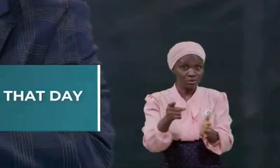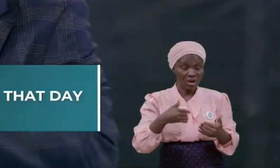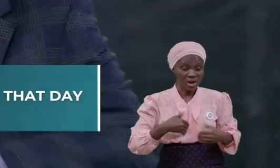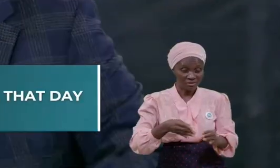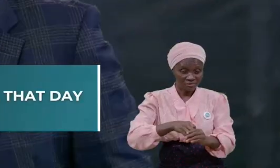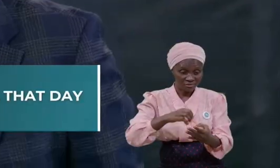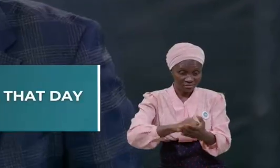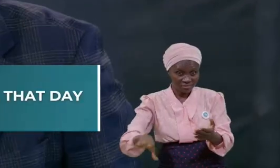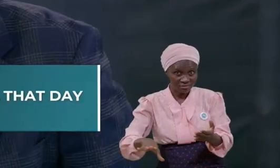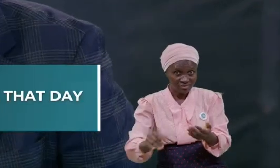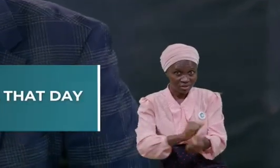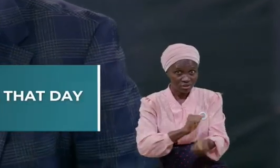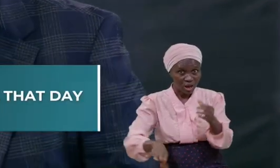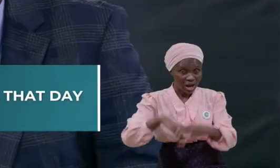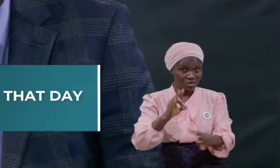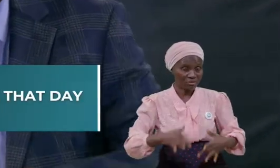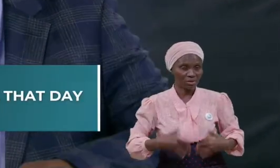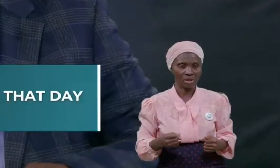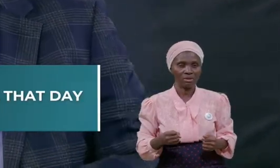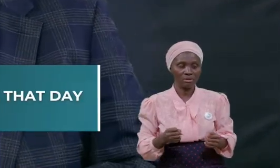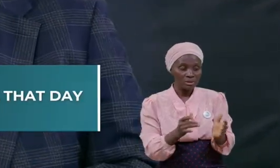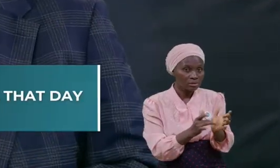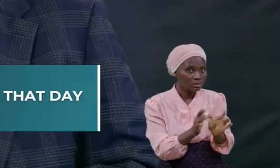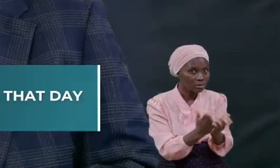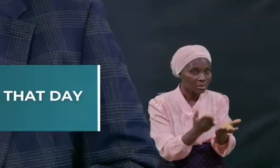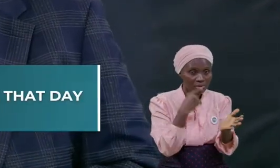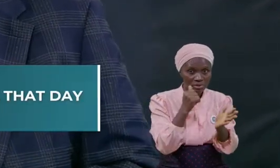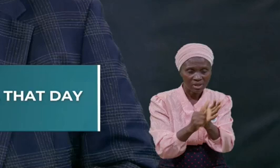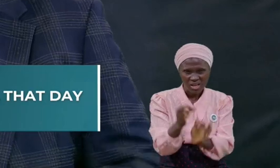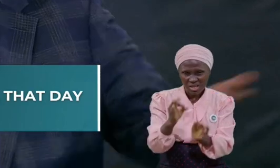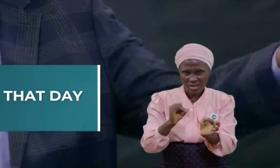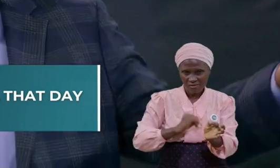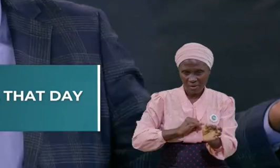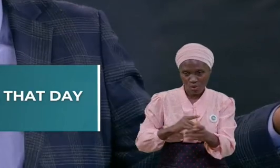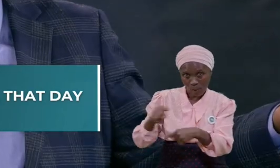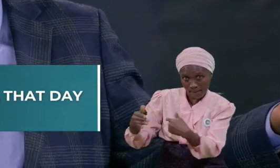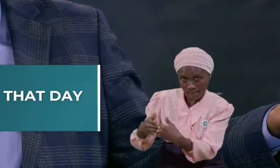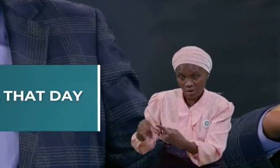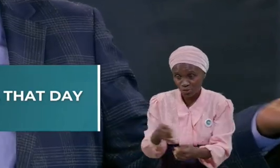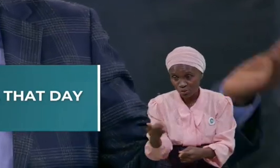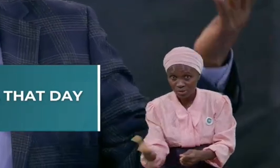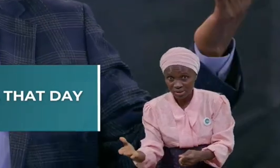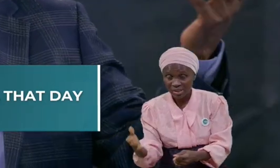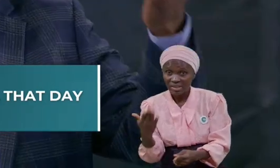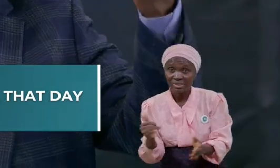je rebâtis encore les choses que j'avais détruites,